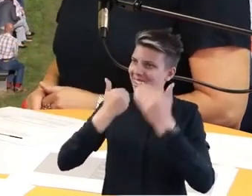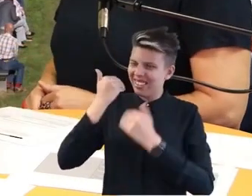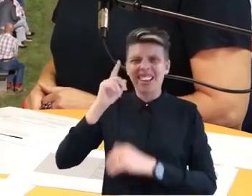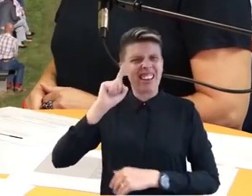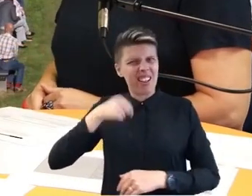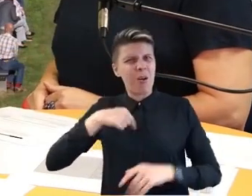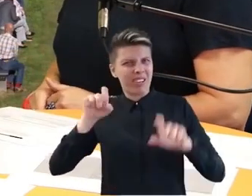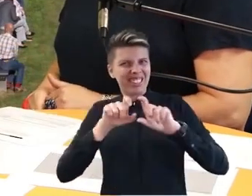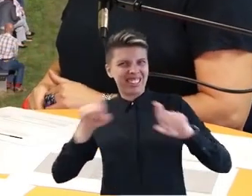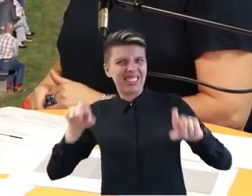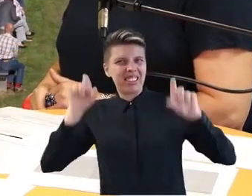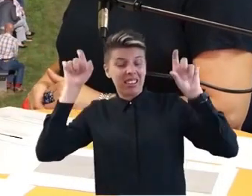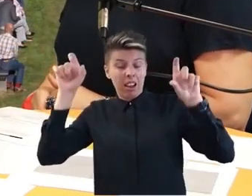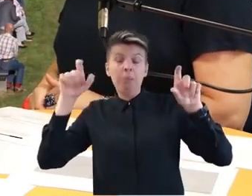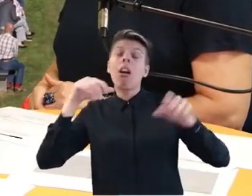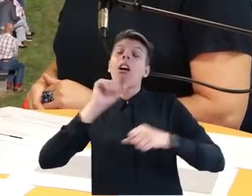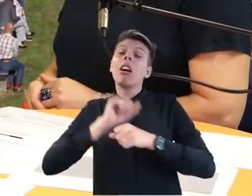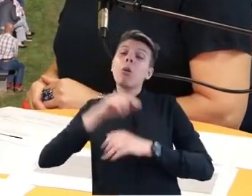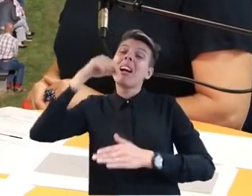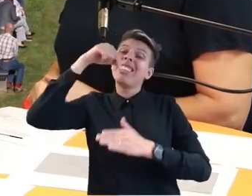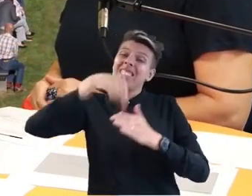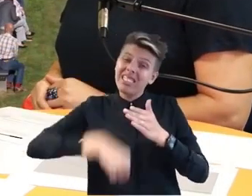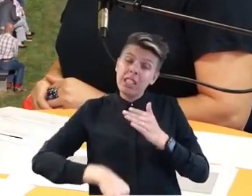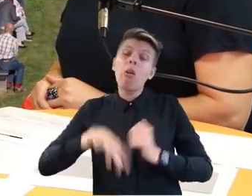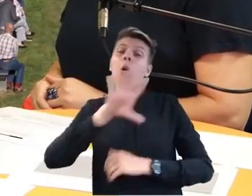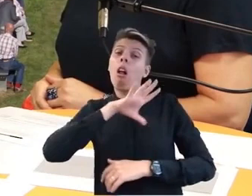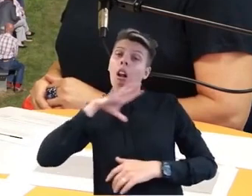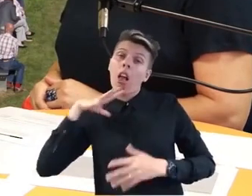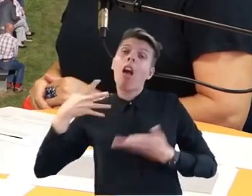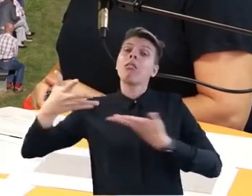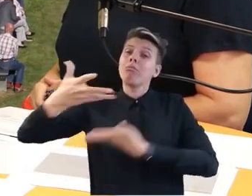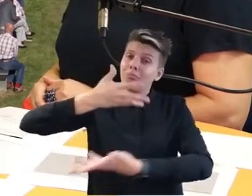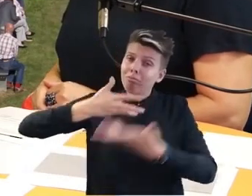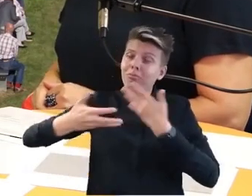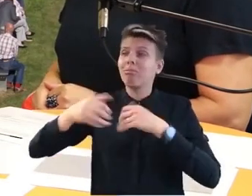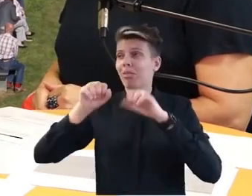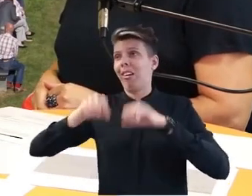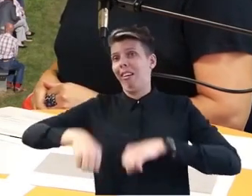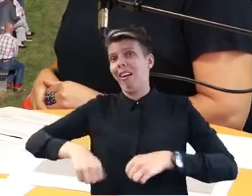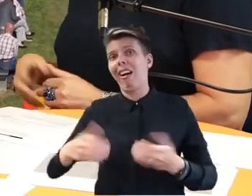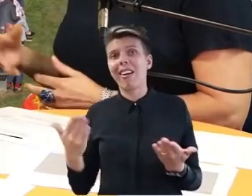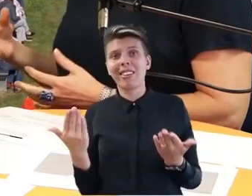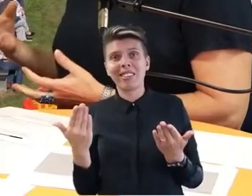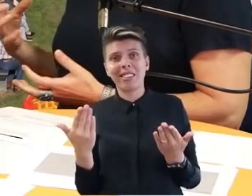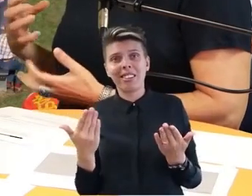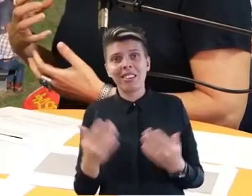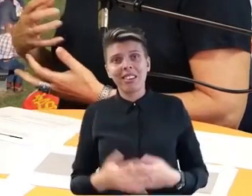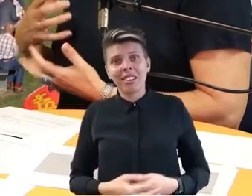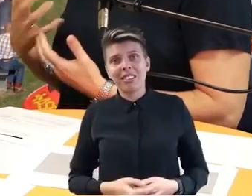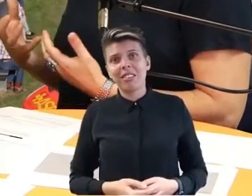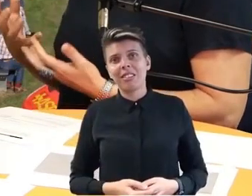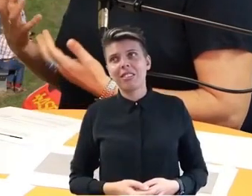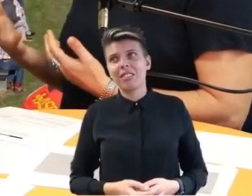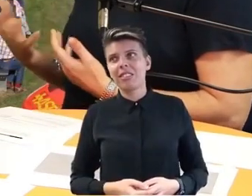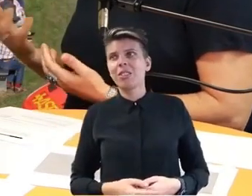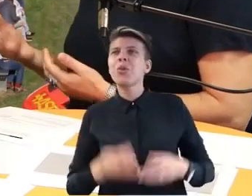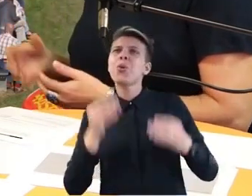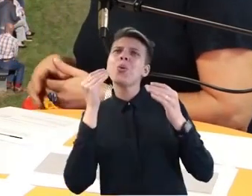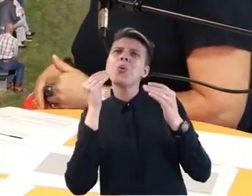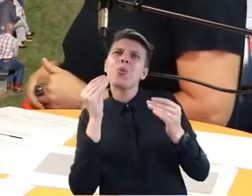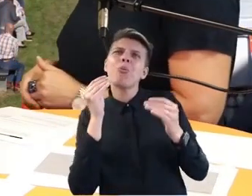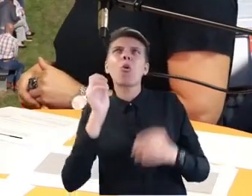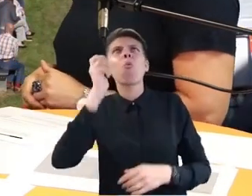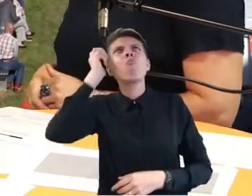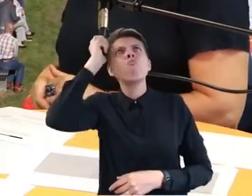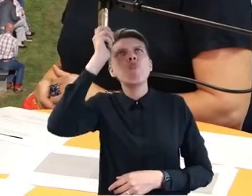dem thema kann man sehr vertiefen noch sich unterhalten nämlich wirklich diese mythen die uns ja immer